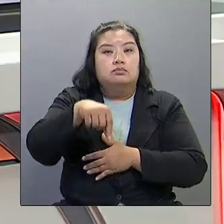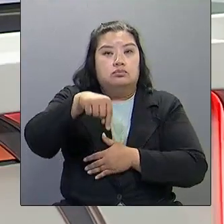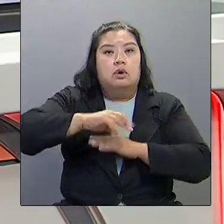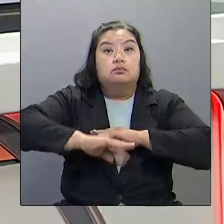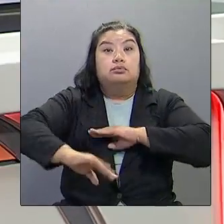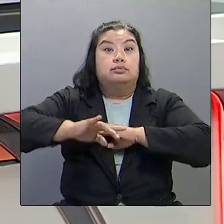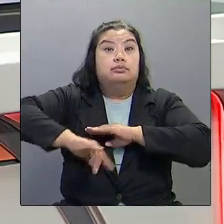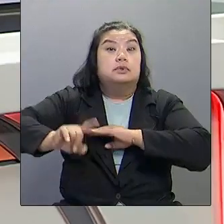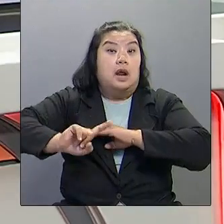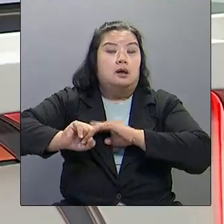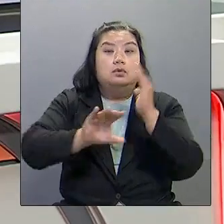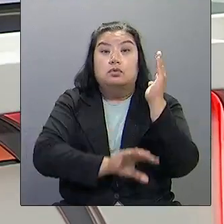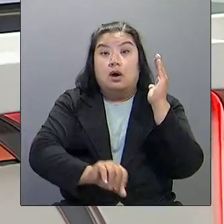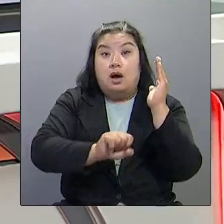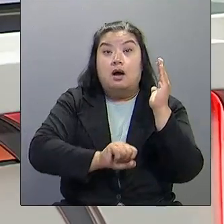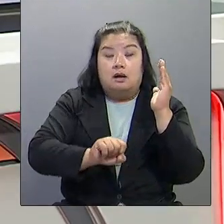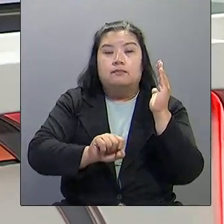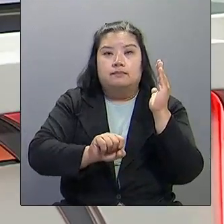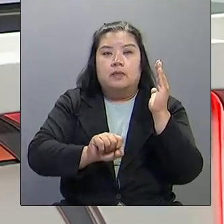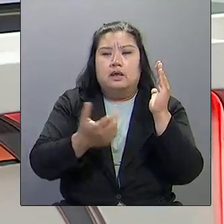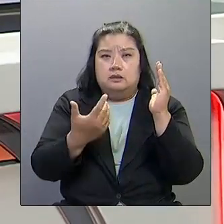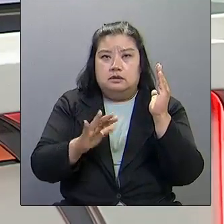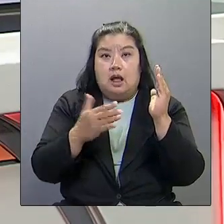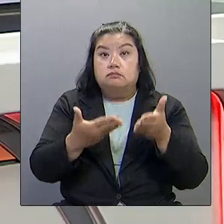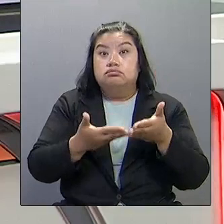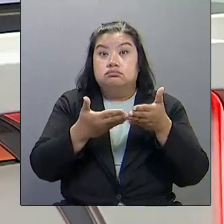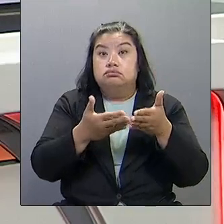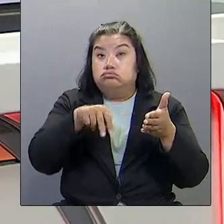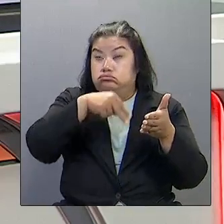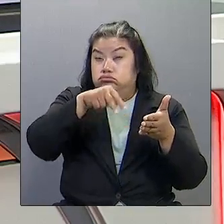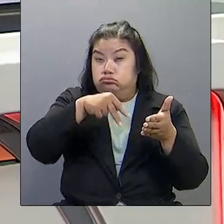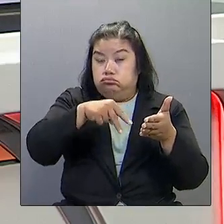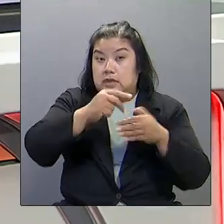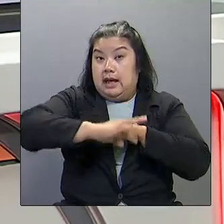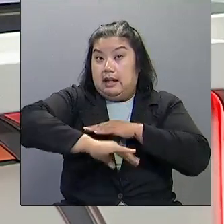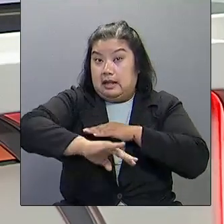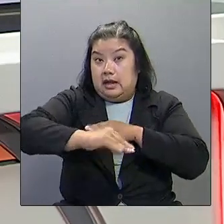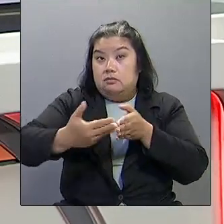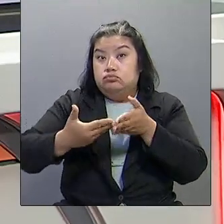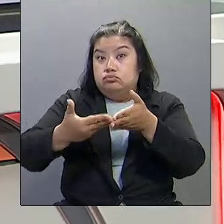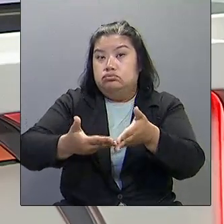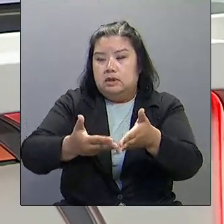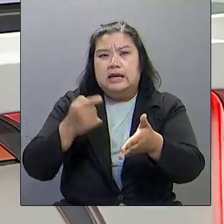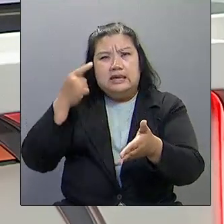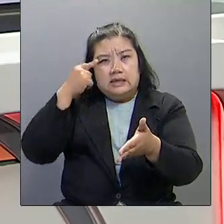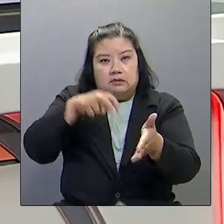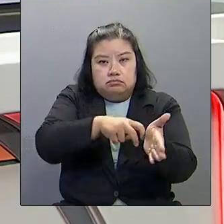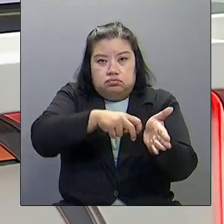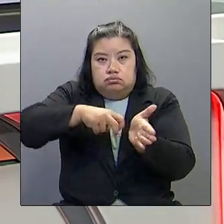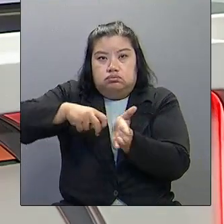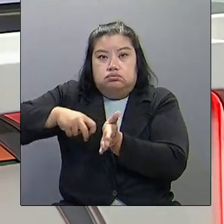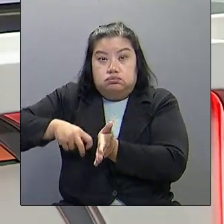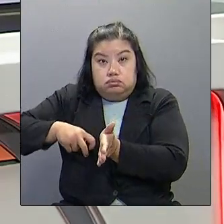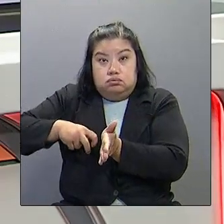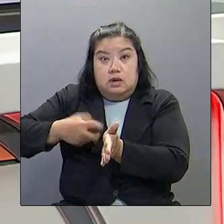สมิลาจังหวัดสงขลาตัวเรือเนี่ยถูกซัดติดอยู่ริมชายหาดตอนนี้เตรียมแผนการกู้เรือลากจูงออกจากชาย